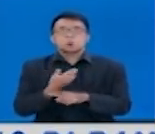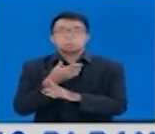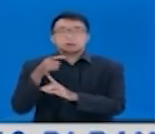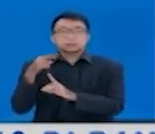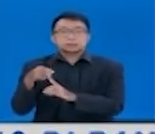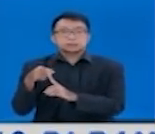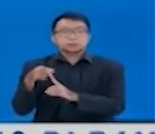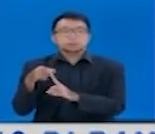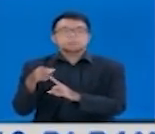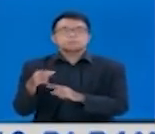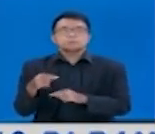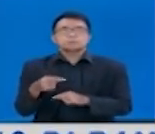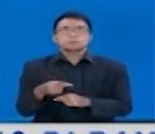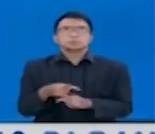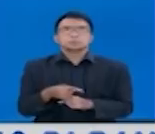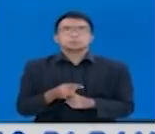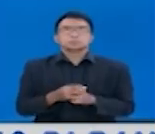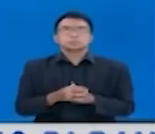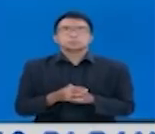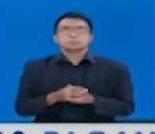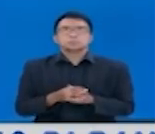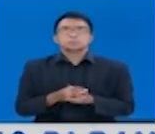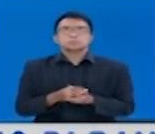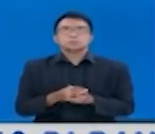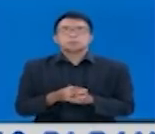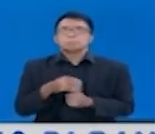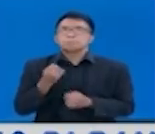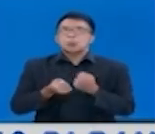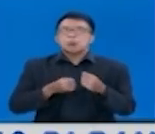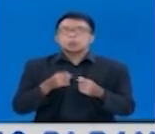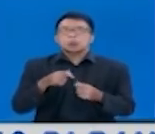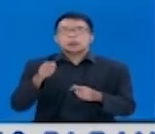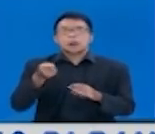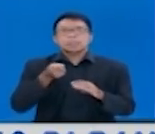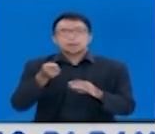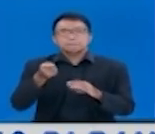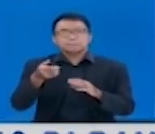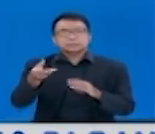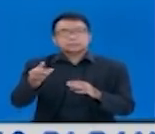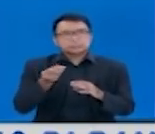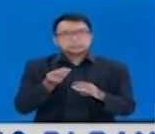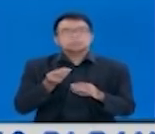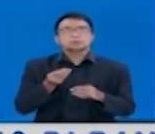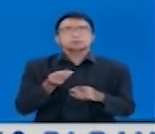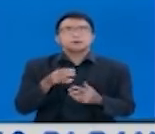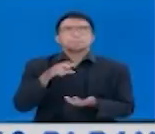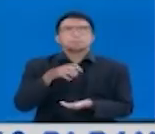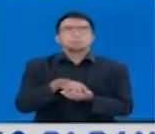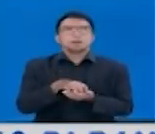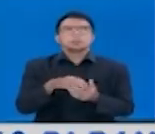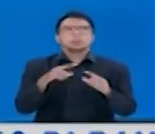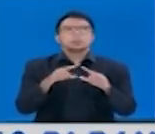melakukan transaksi penarikan tunai di salah satu anjungan tunai mandiri di